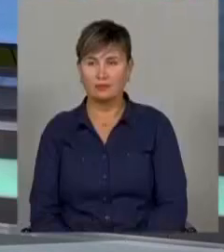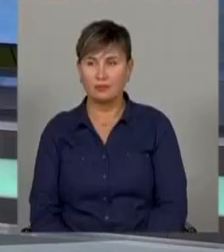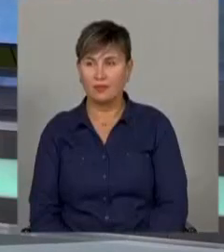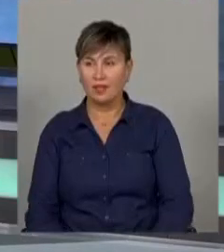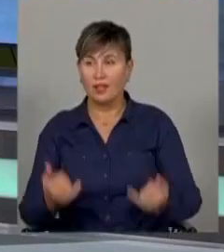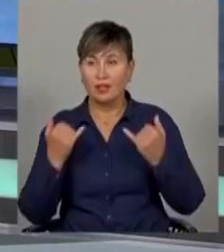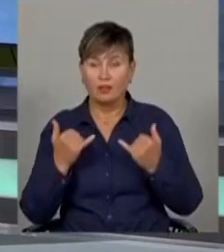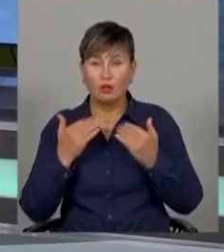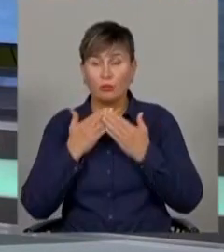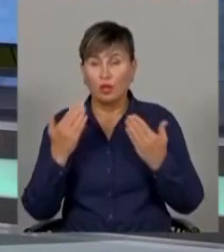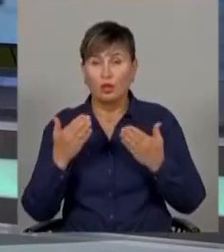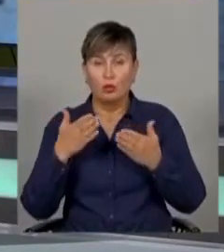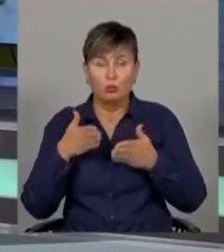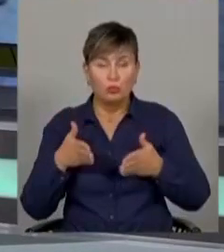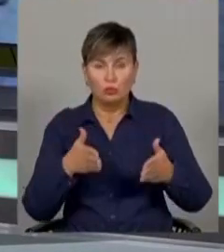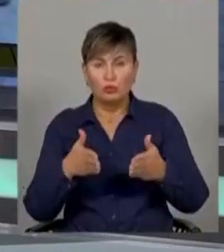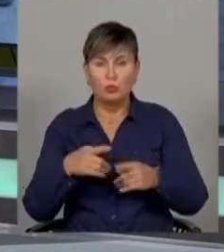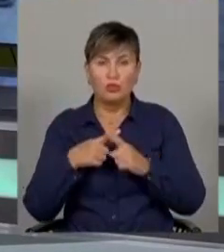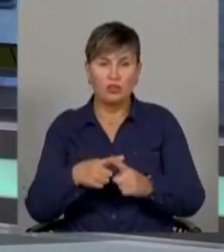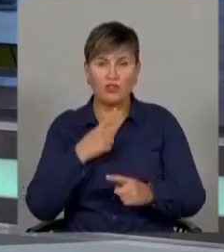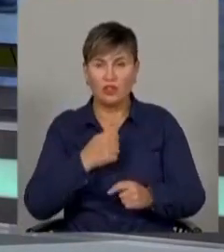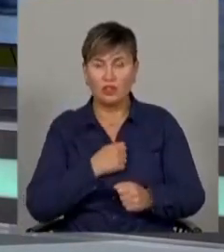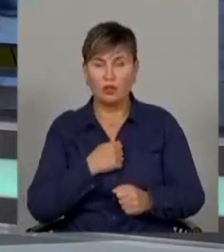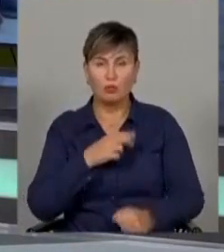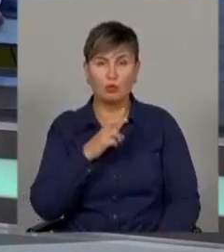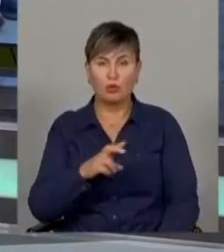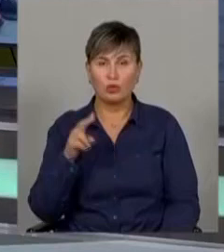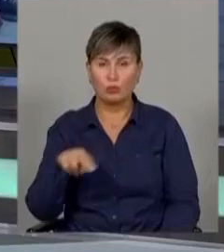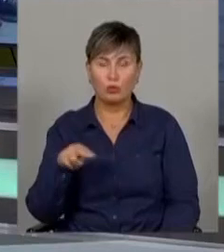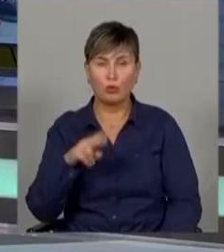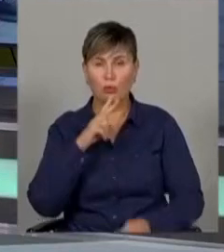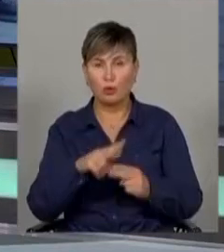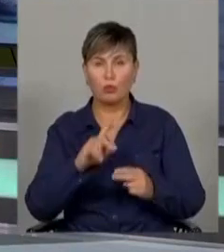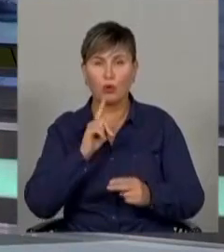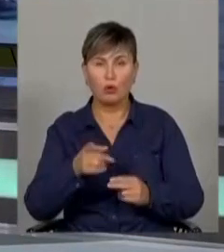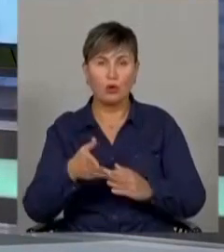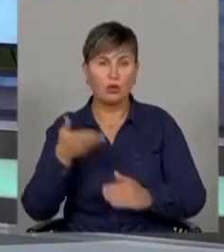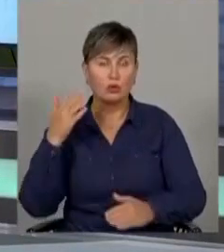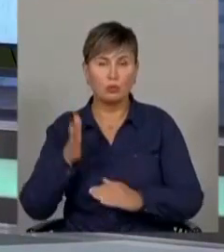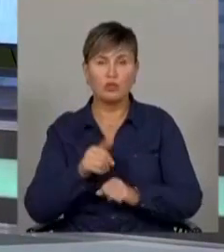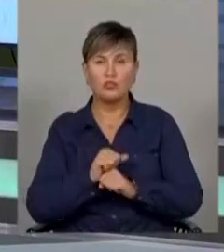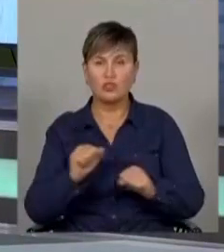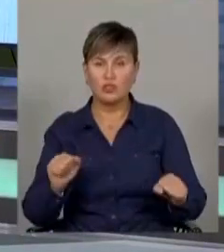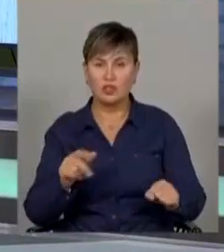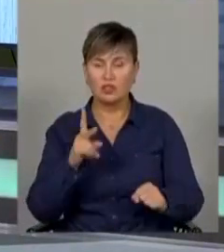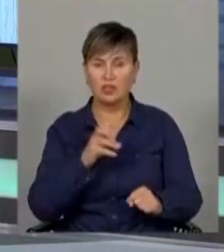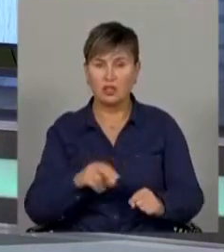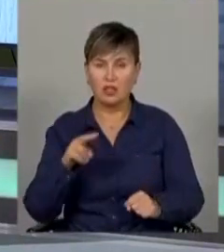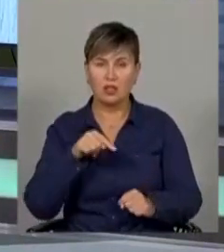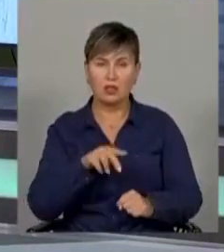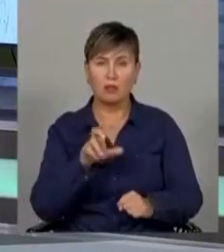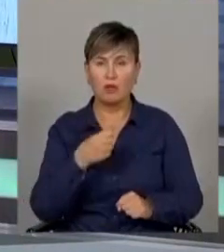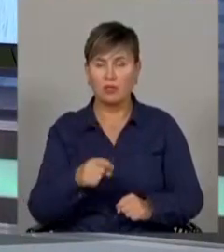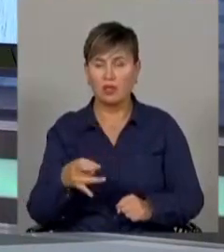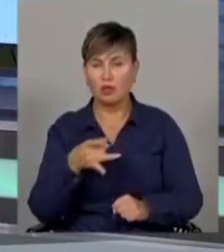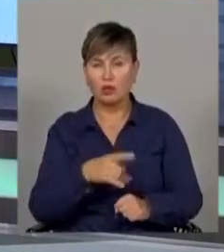Привет сегодня В последний путь проводили военнослужащего бауыржана даутбаева он пропал более года назад после взрывов на складах боеприпасов в байзагском